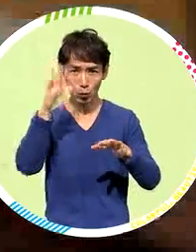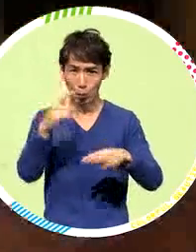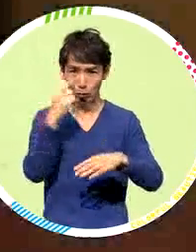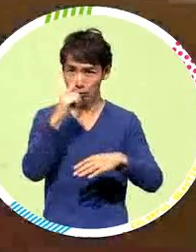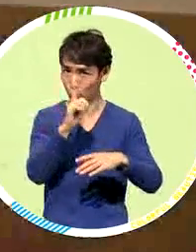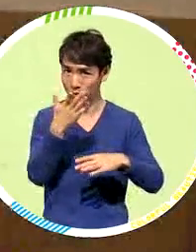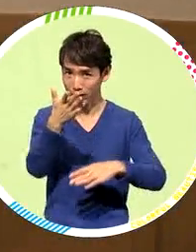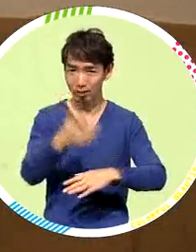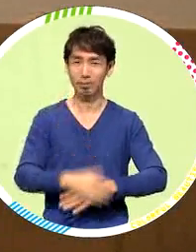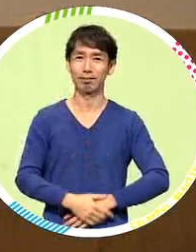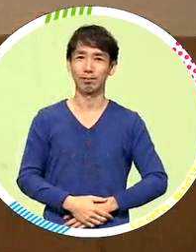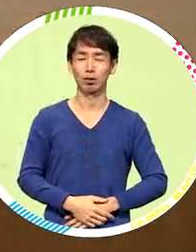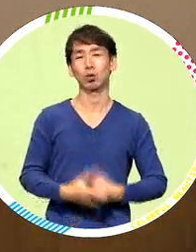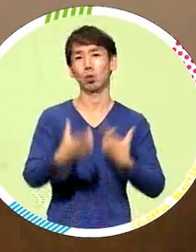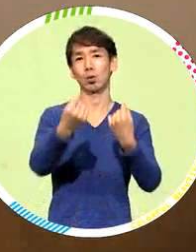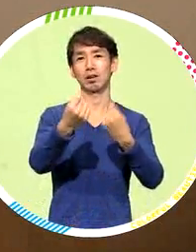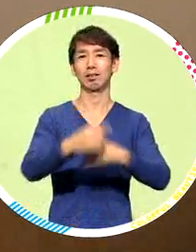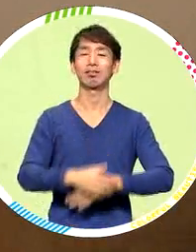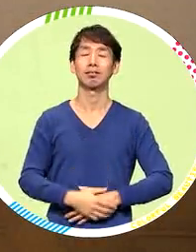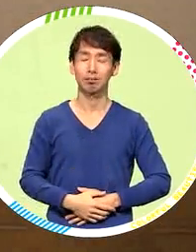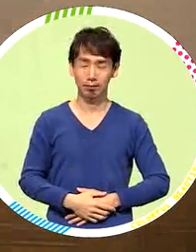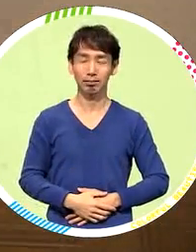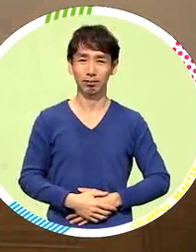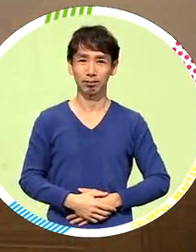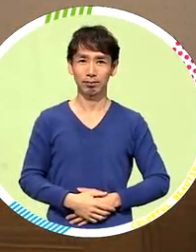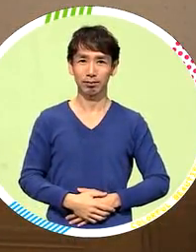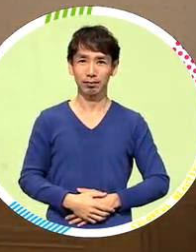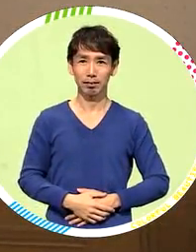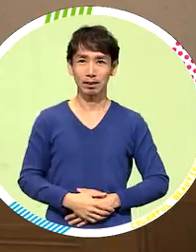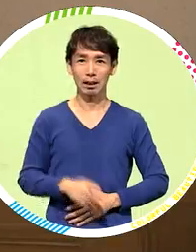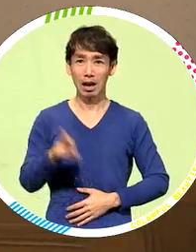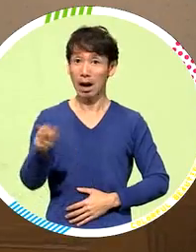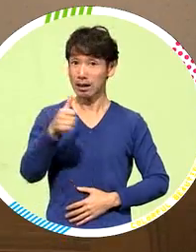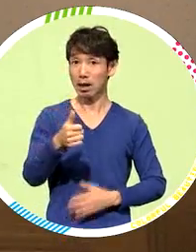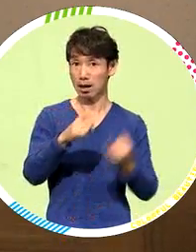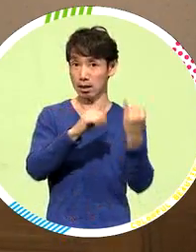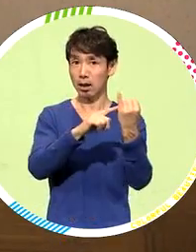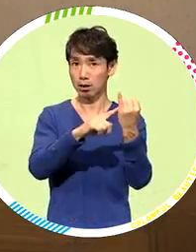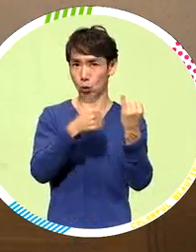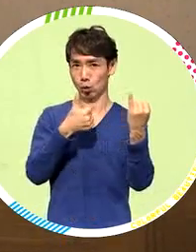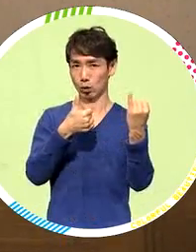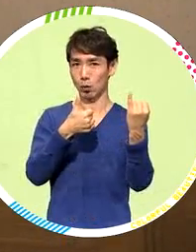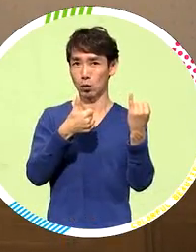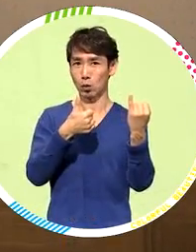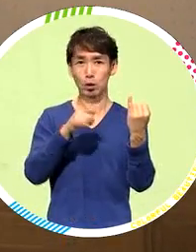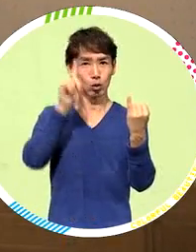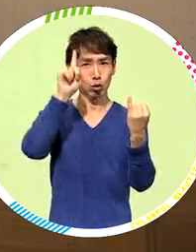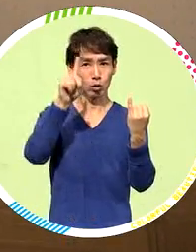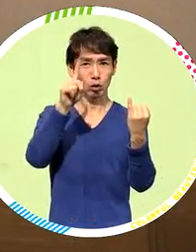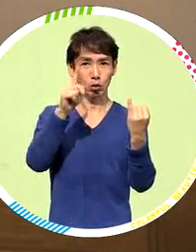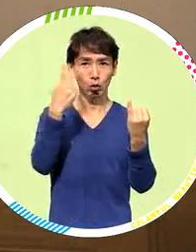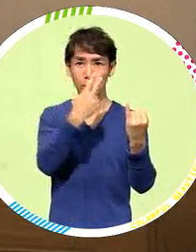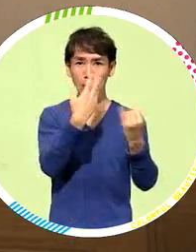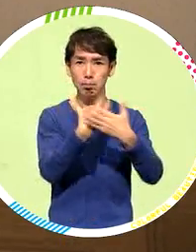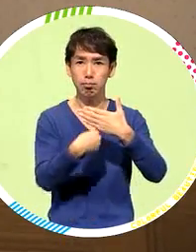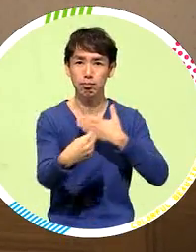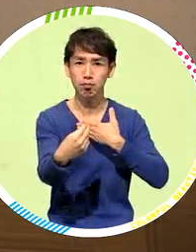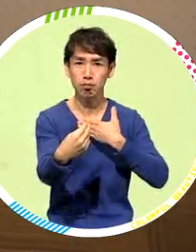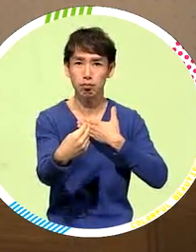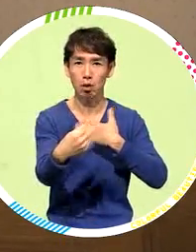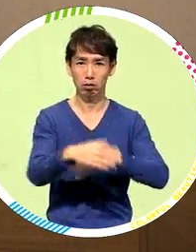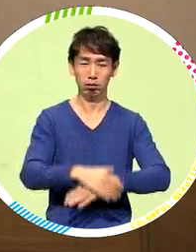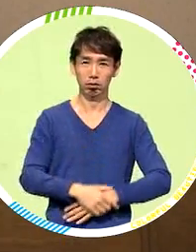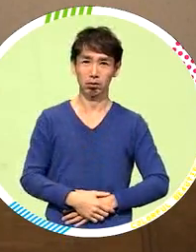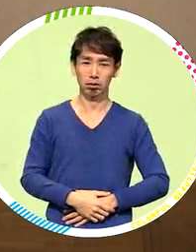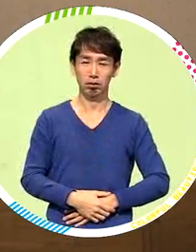かいそうですそんな感じですか畑さんとその人は翌日いなくなってしまう